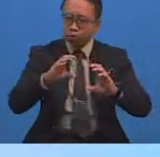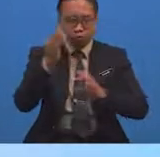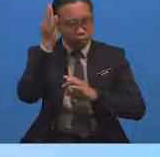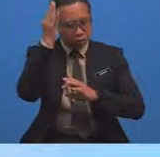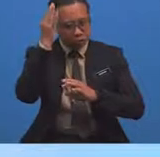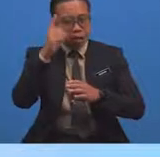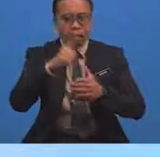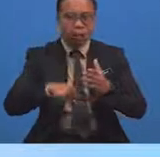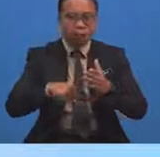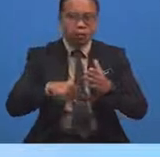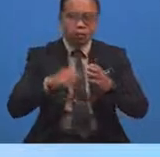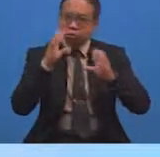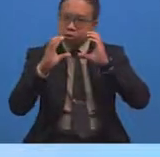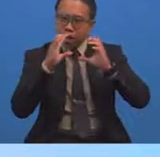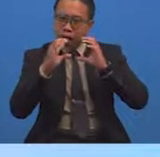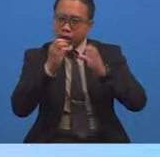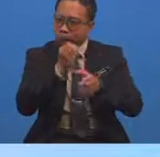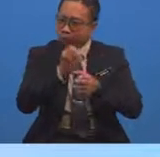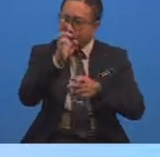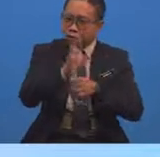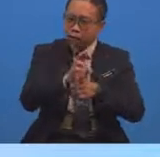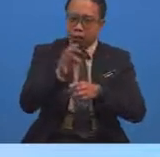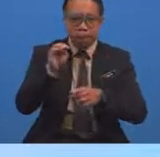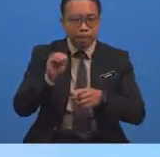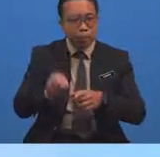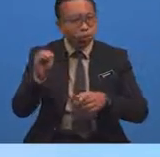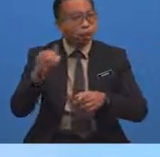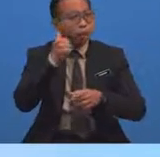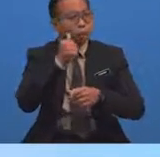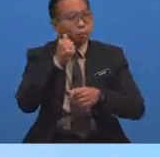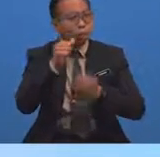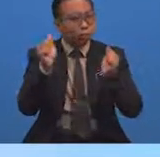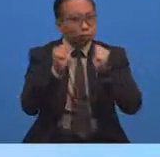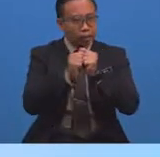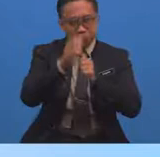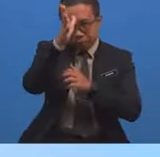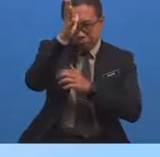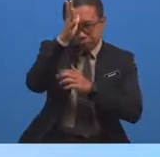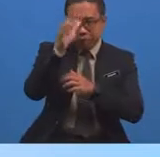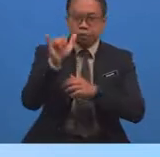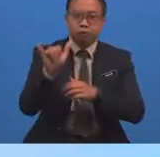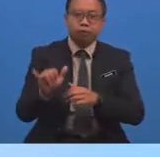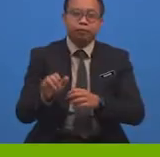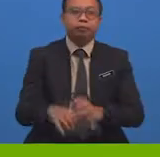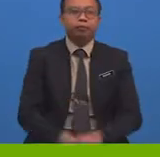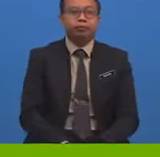Apakah dialog di antara murid perempuan itu dengan Pak punya